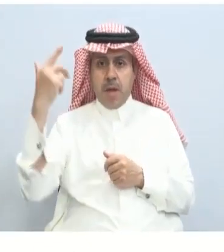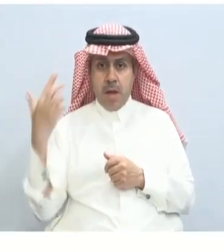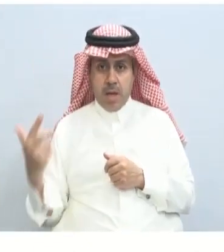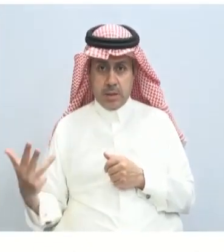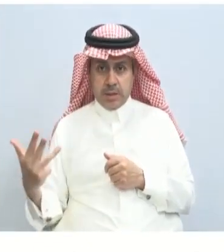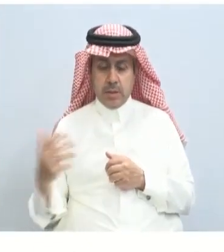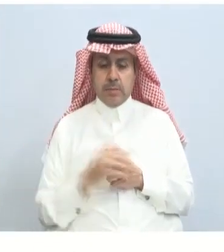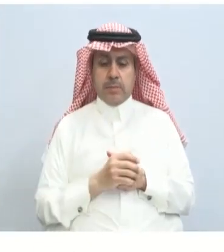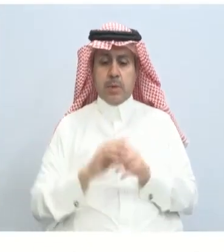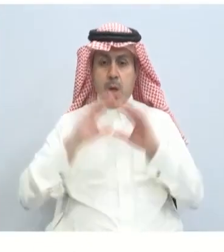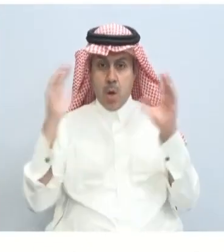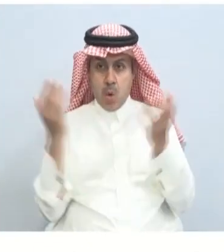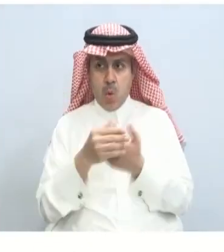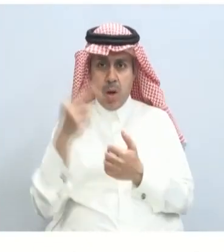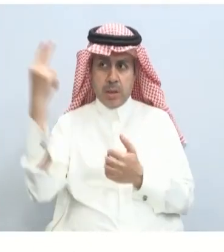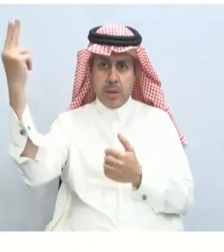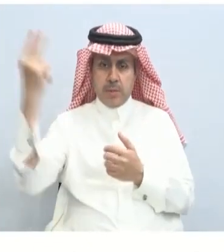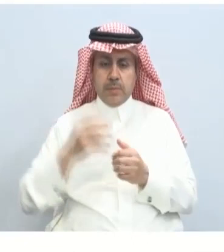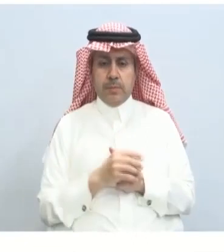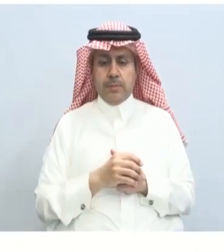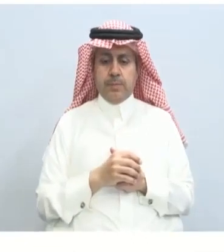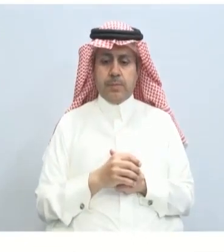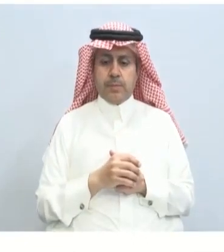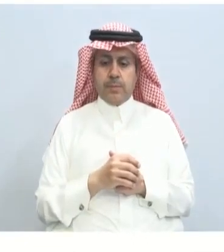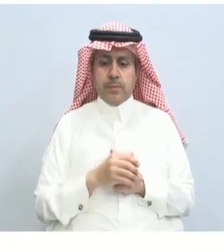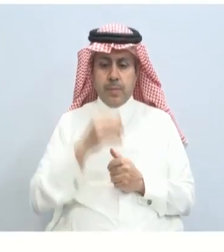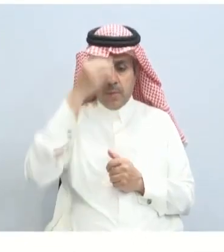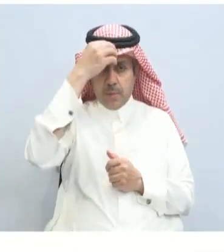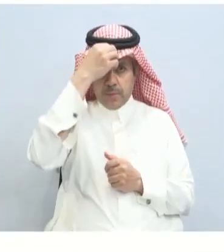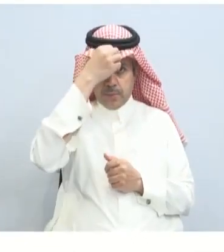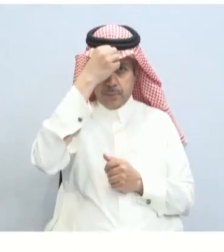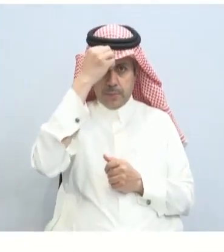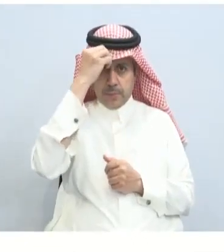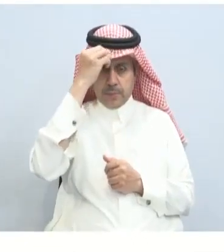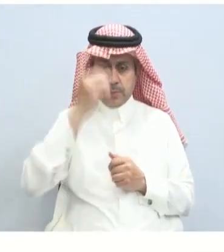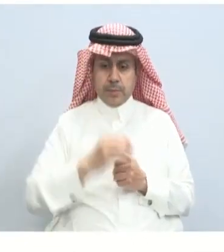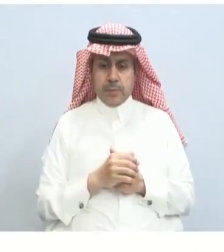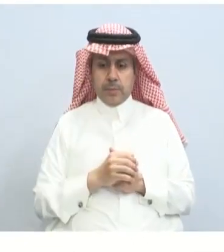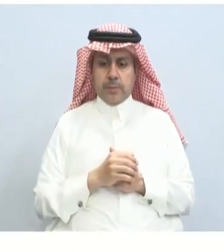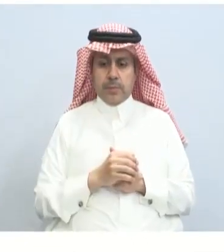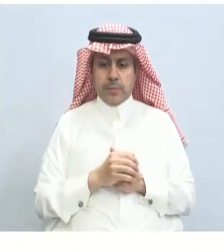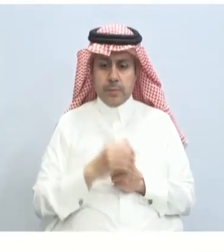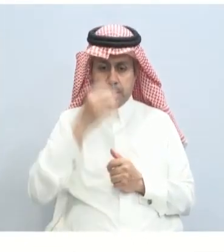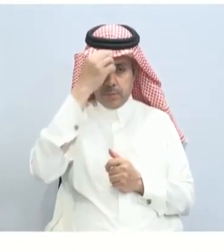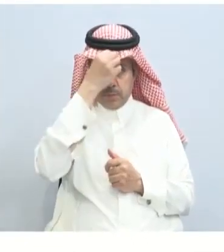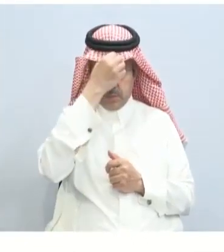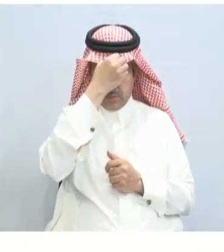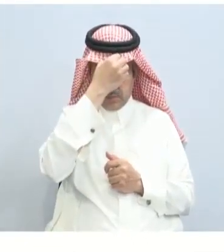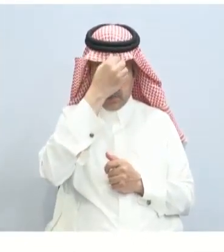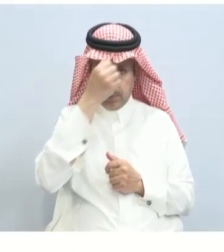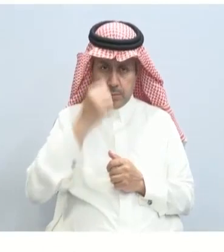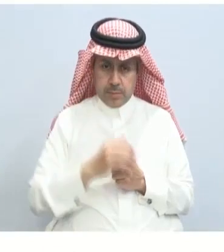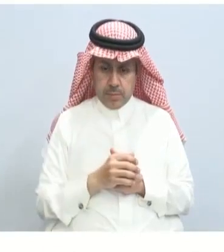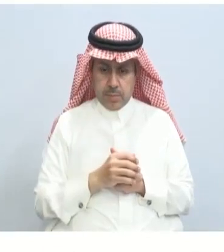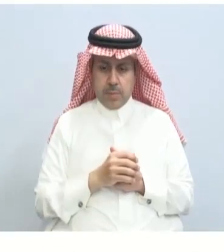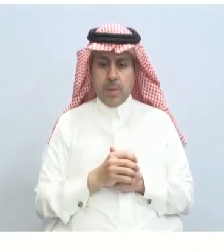الكل تربيع بهذا الشكل وبالتالي حيكون هنا عندك 1 ناقص 49 على 81 لو